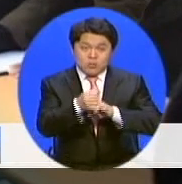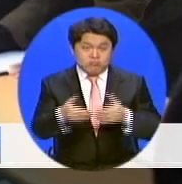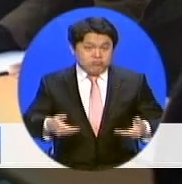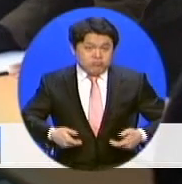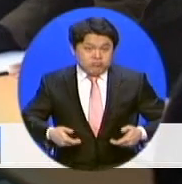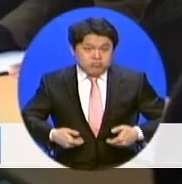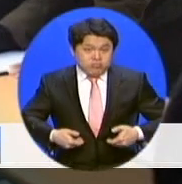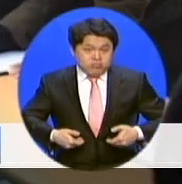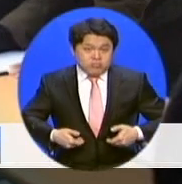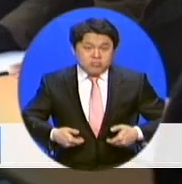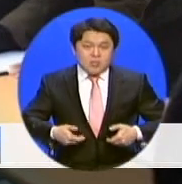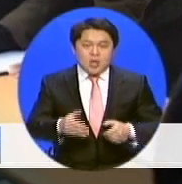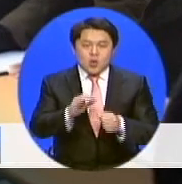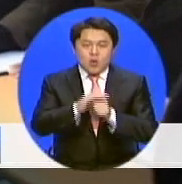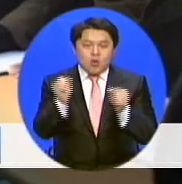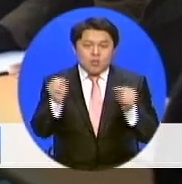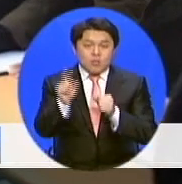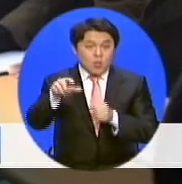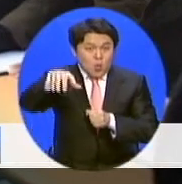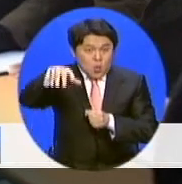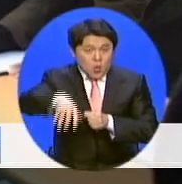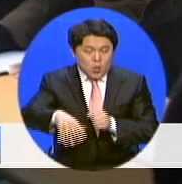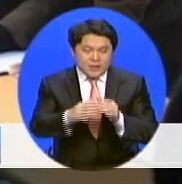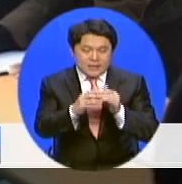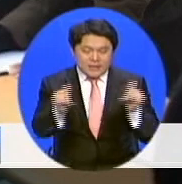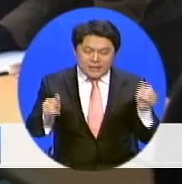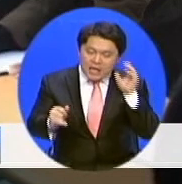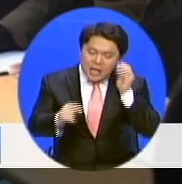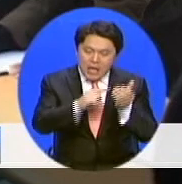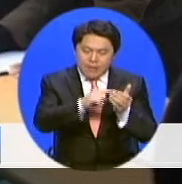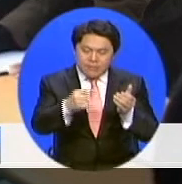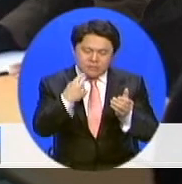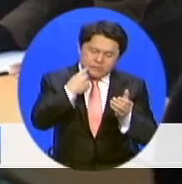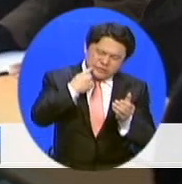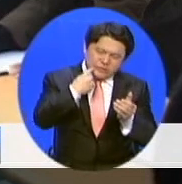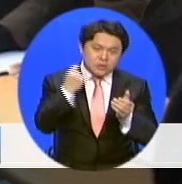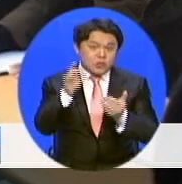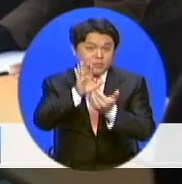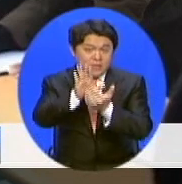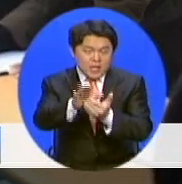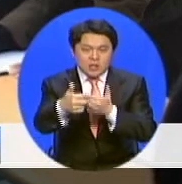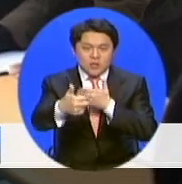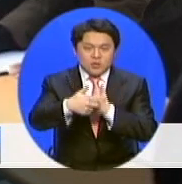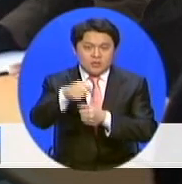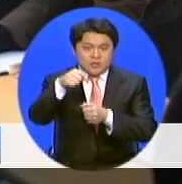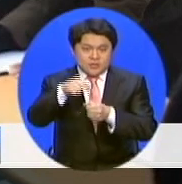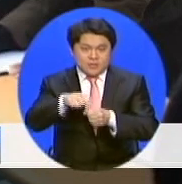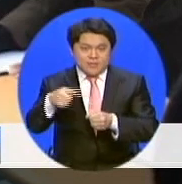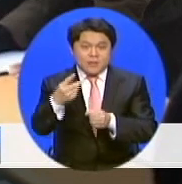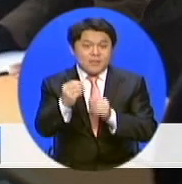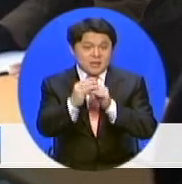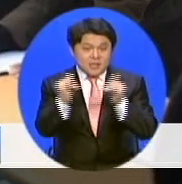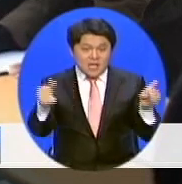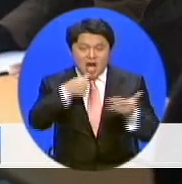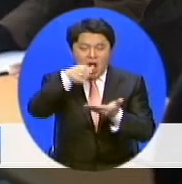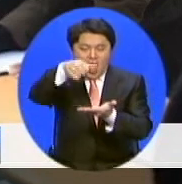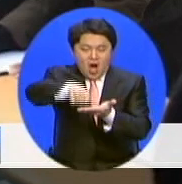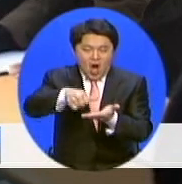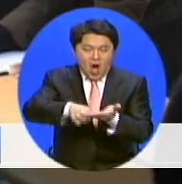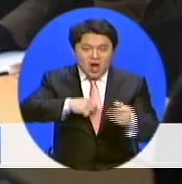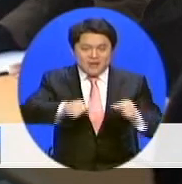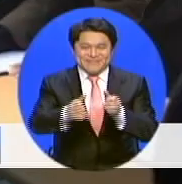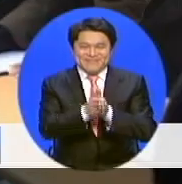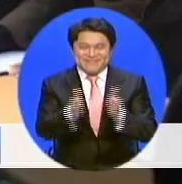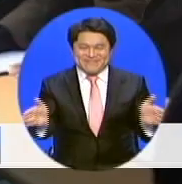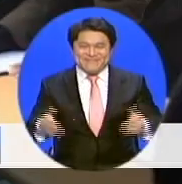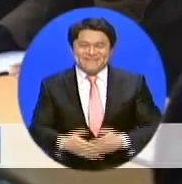있는데요. 이 경상북도의 한 기관이 도민들의 스마트폰 중독과 예방, 치료를 위한 100만인 서명운동을 시작했습니다.